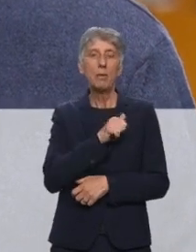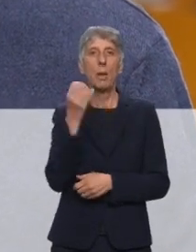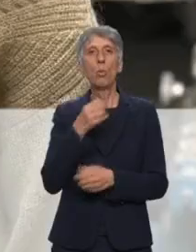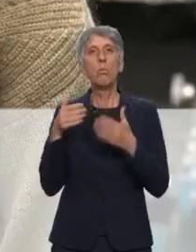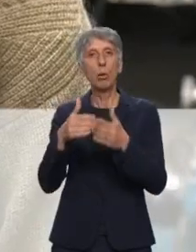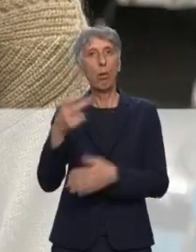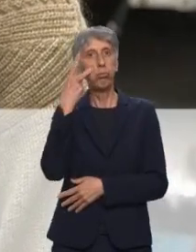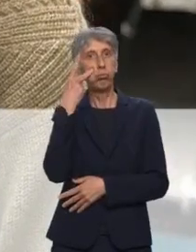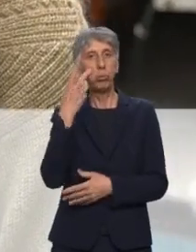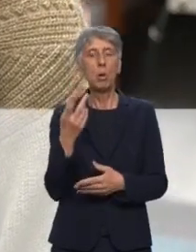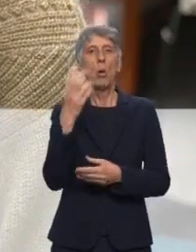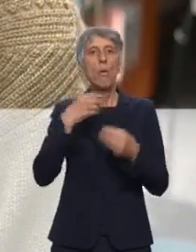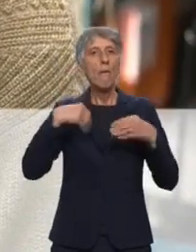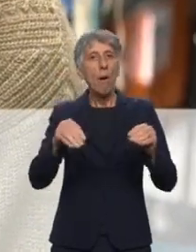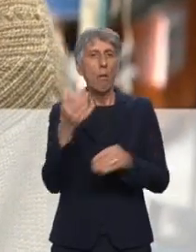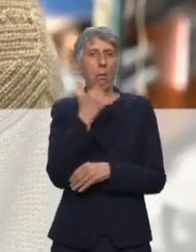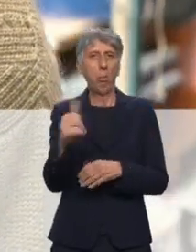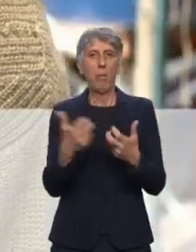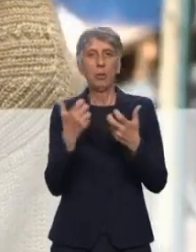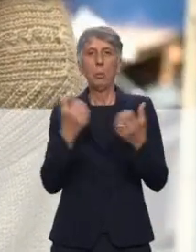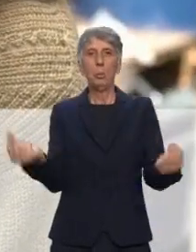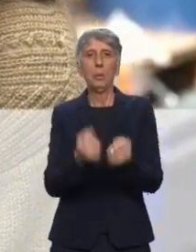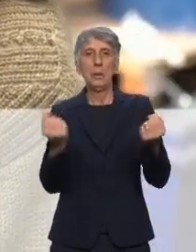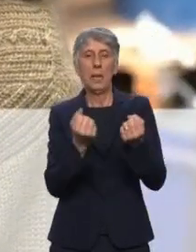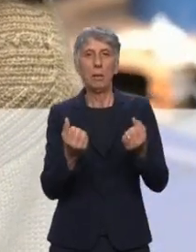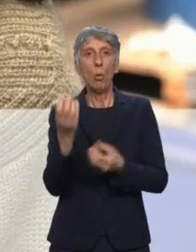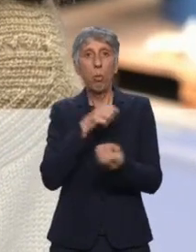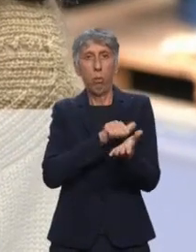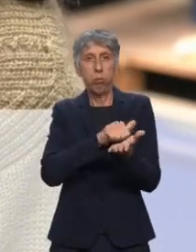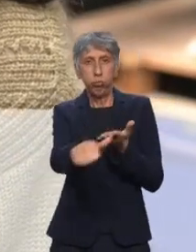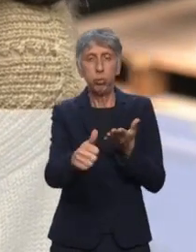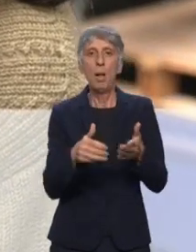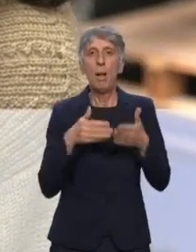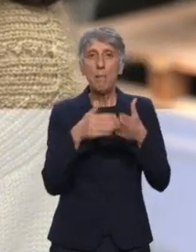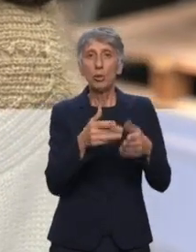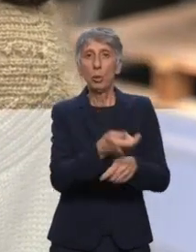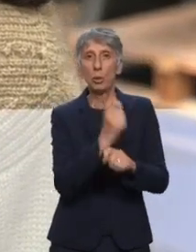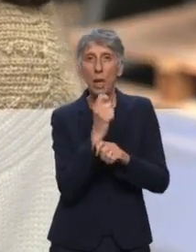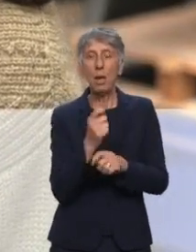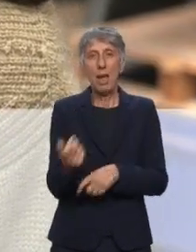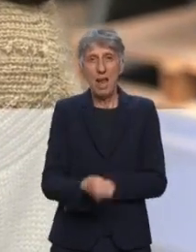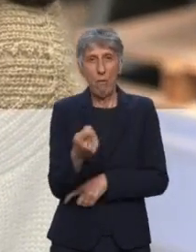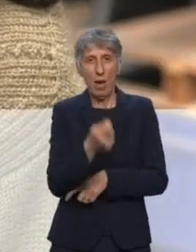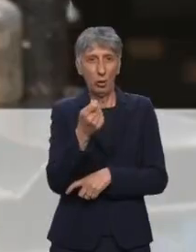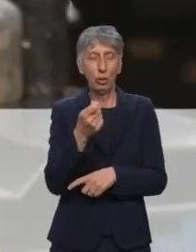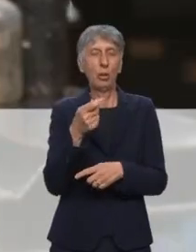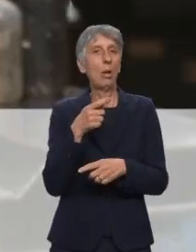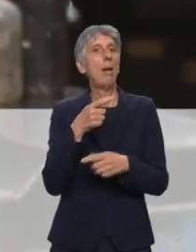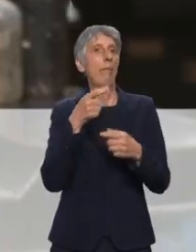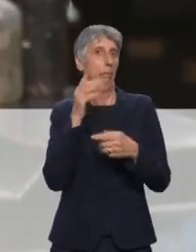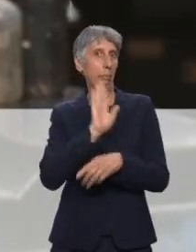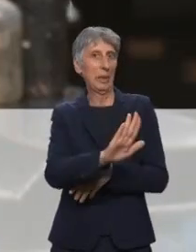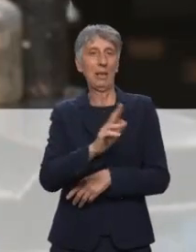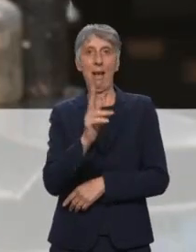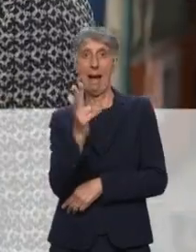ou les yachts, ou servent à vendre des choses inutiles, comme la publicité, soit destructrices, comme la pêche industrielle et l'élevage intensif,